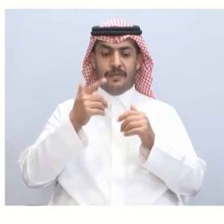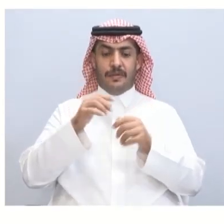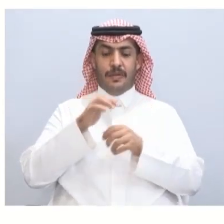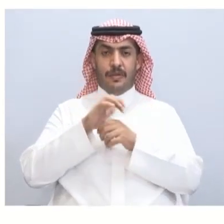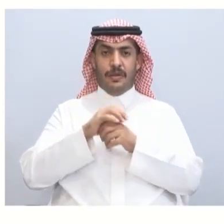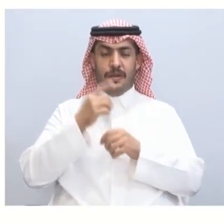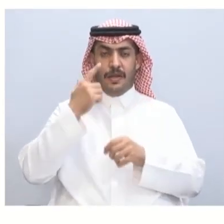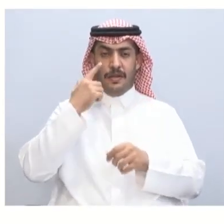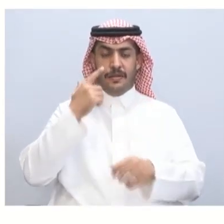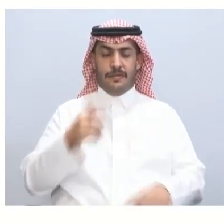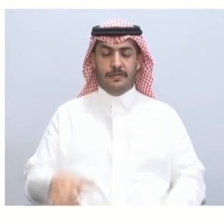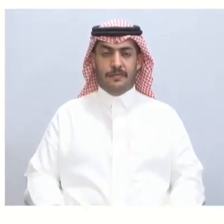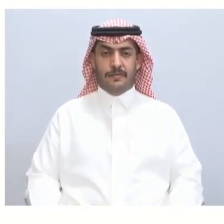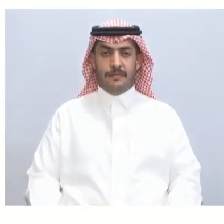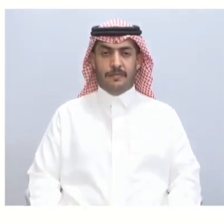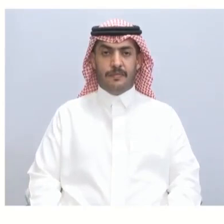الضغوط